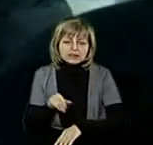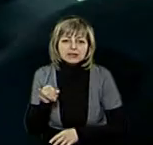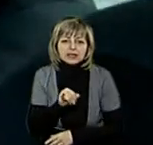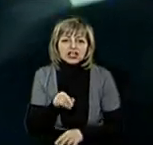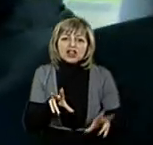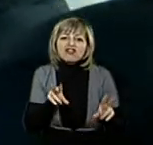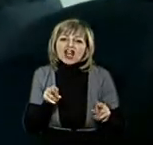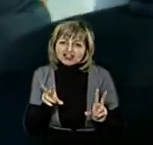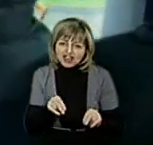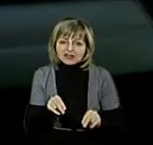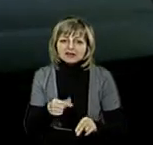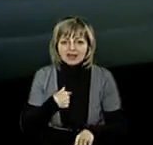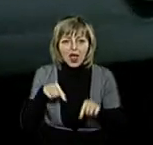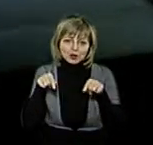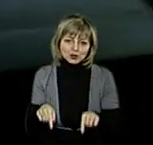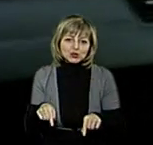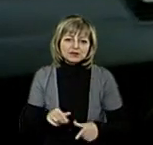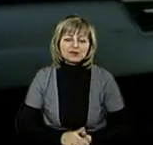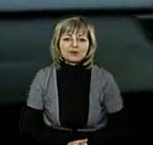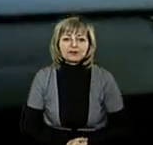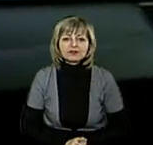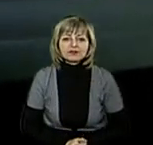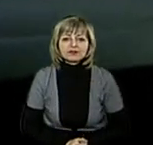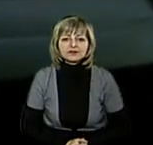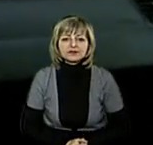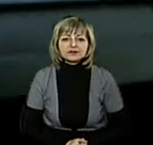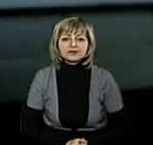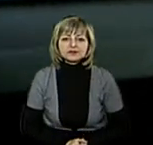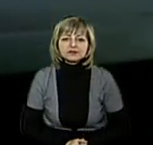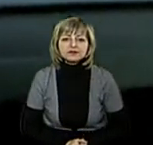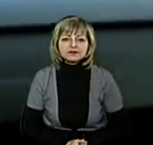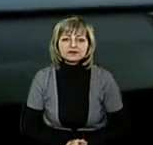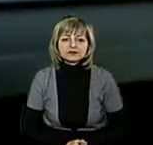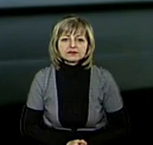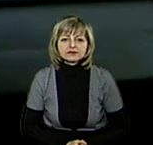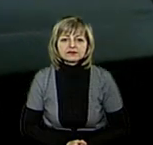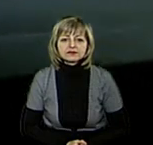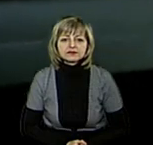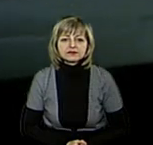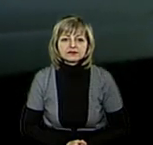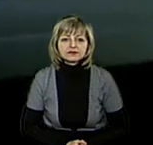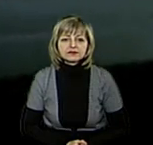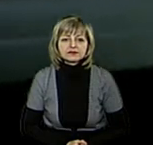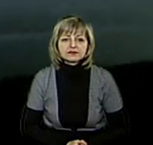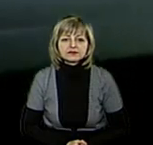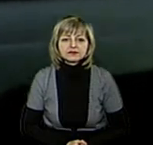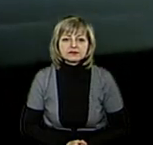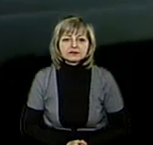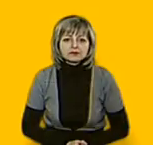на щастя, я тут. Олена Парай, Петро Потієвський, Валерій Фетисов. Новини на Суспільному.